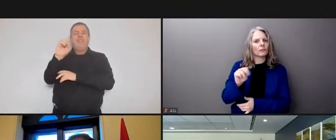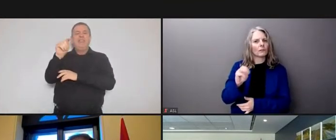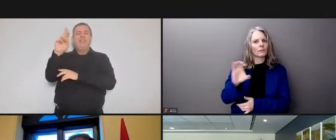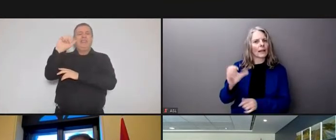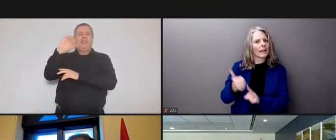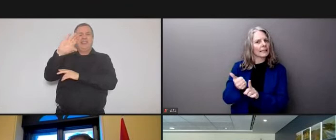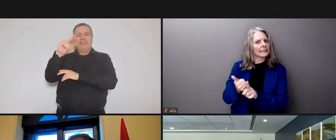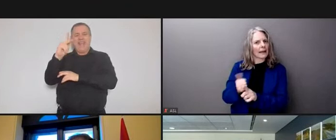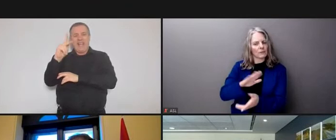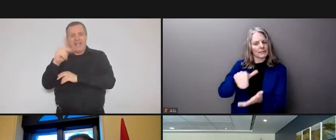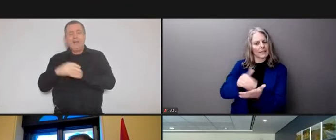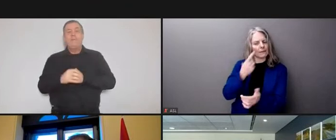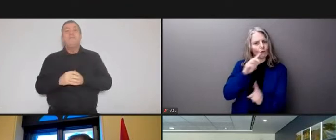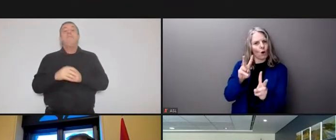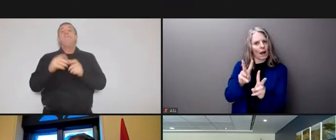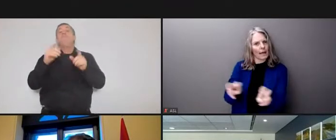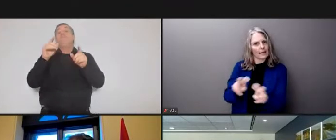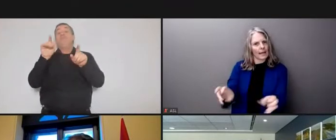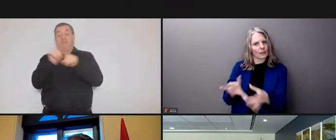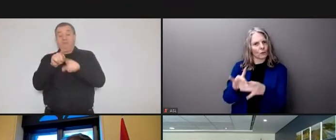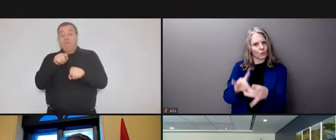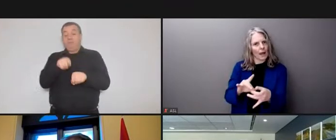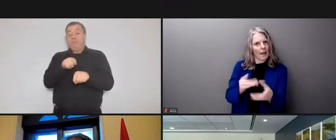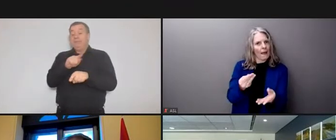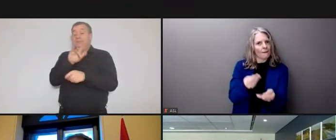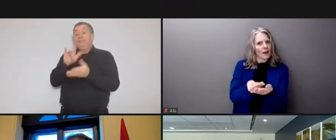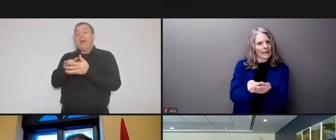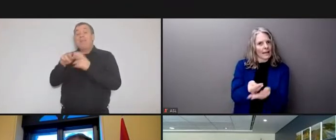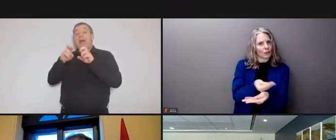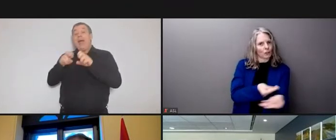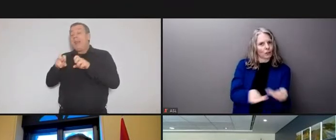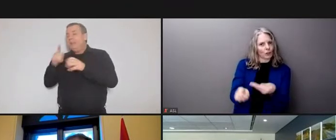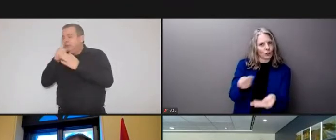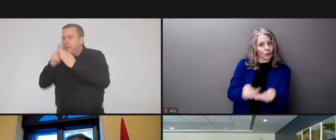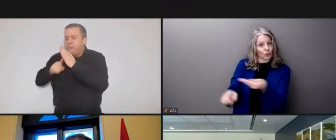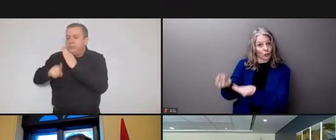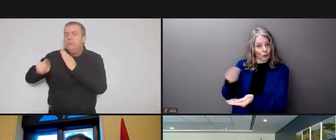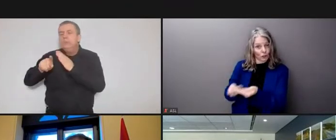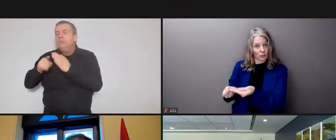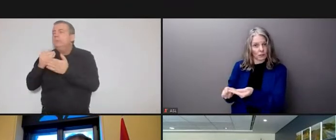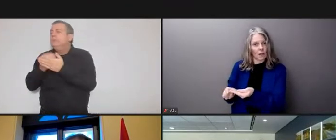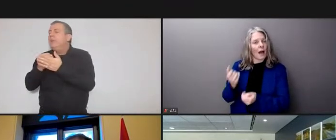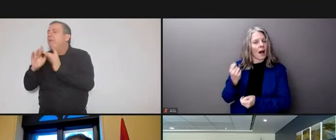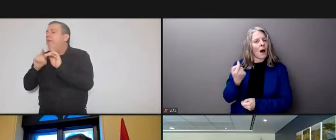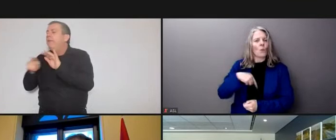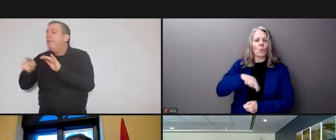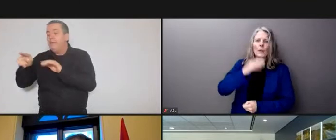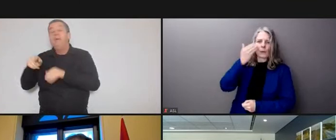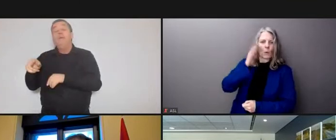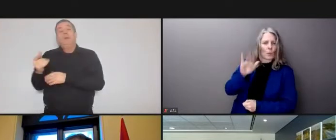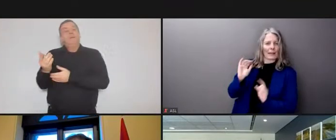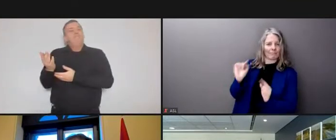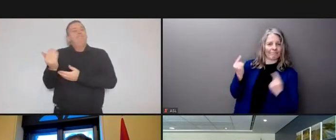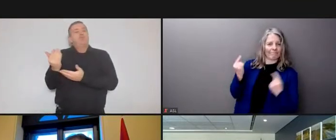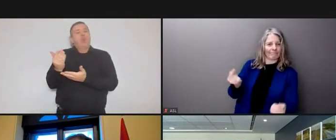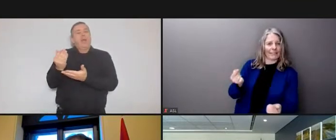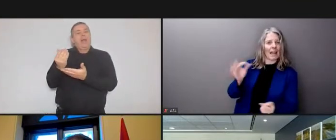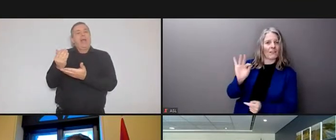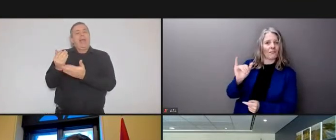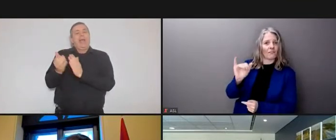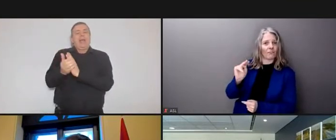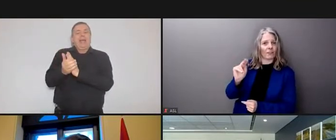que FinTrack le centre d'analyse a besoin des compétences plus